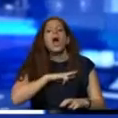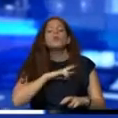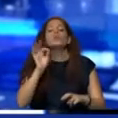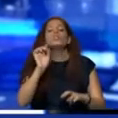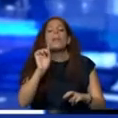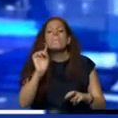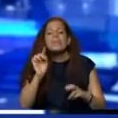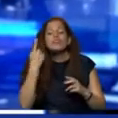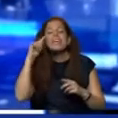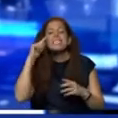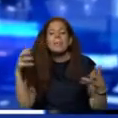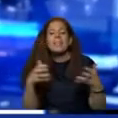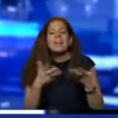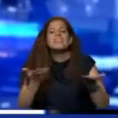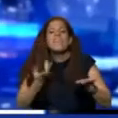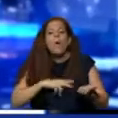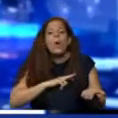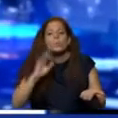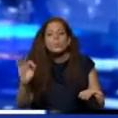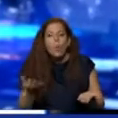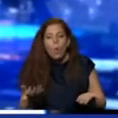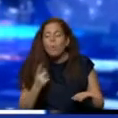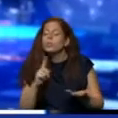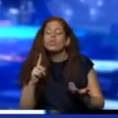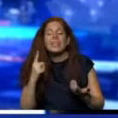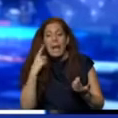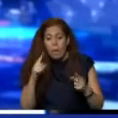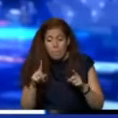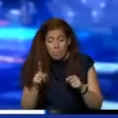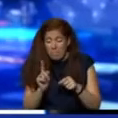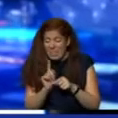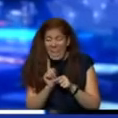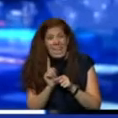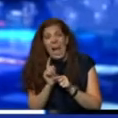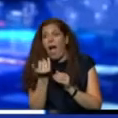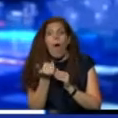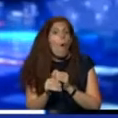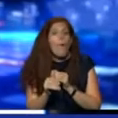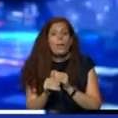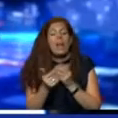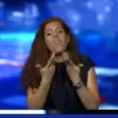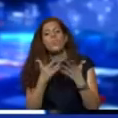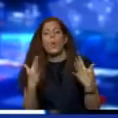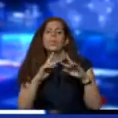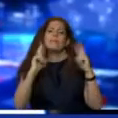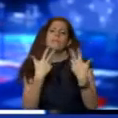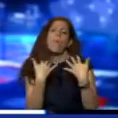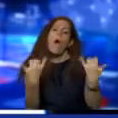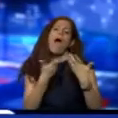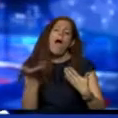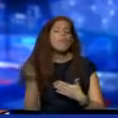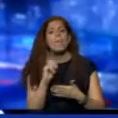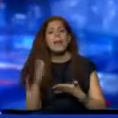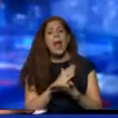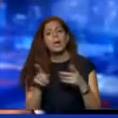מי שיזם את הכנס הזה ותערך באותו בדקה 99 לפתוח אותו לציבור הרחב מבלי להיערך